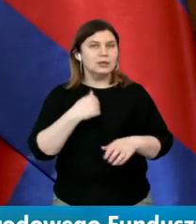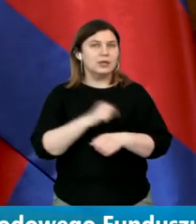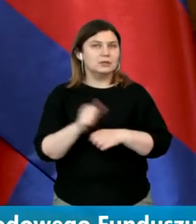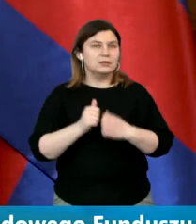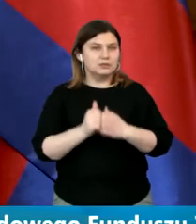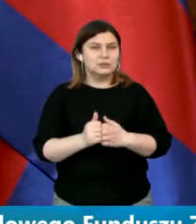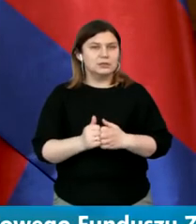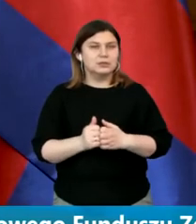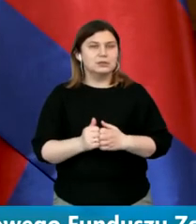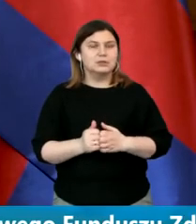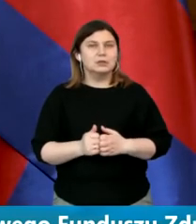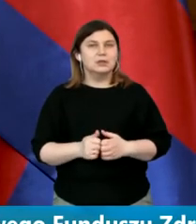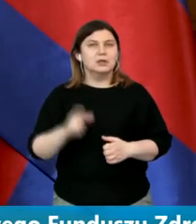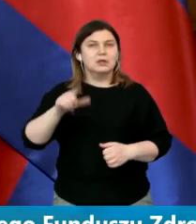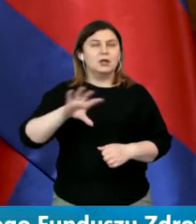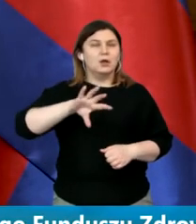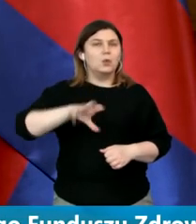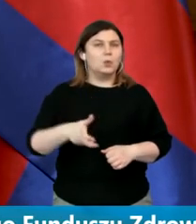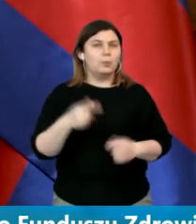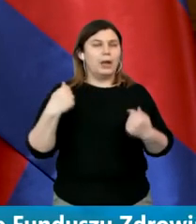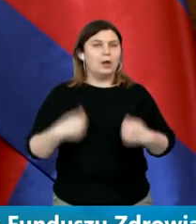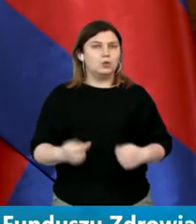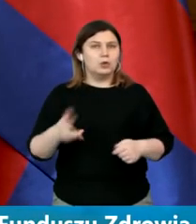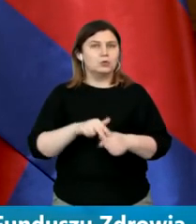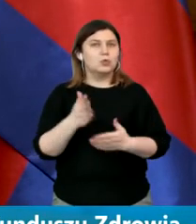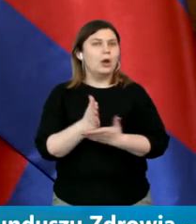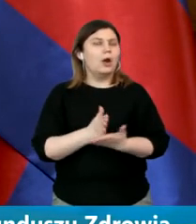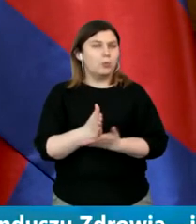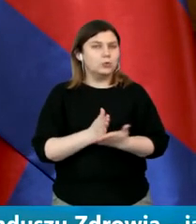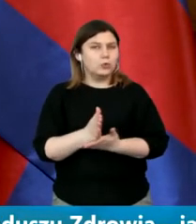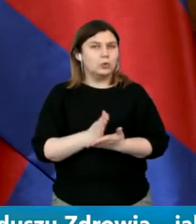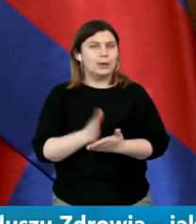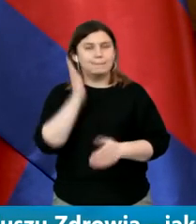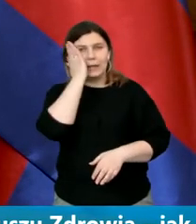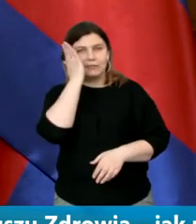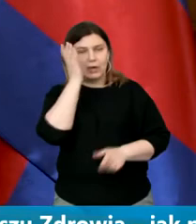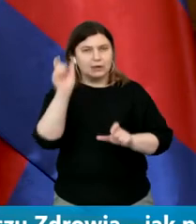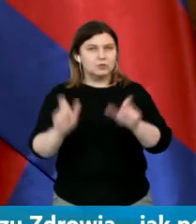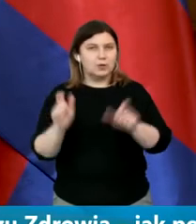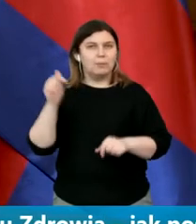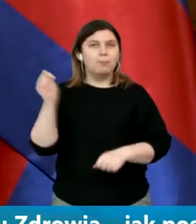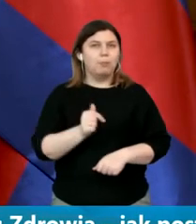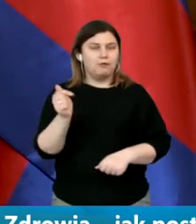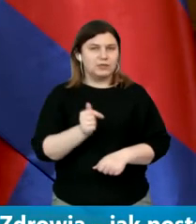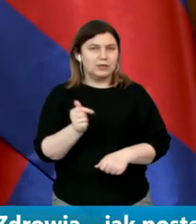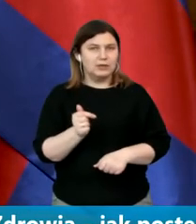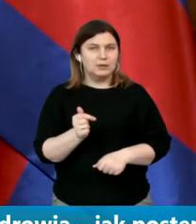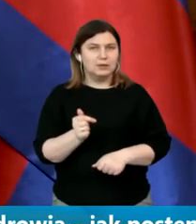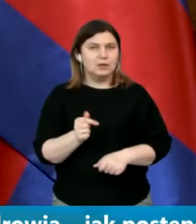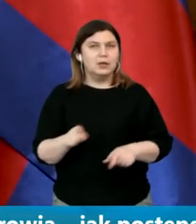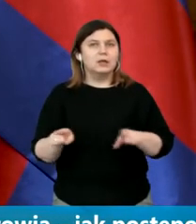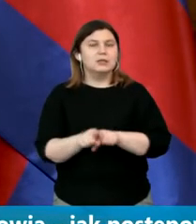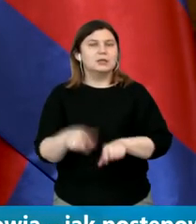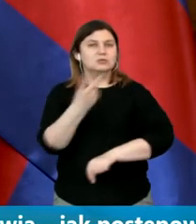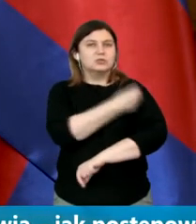że ta grupa osób, które obsługują bezpośrednio mieszkańców, powinna być także